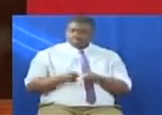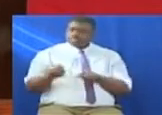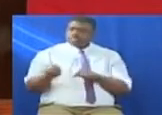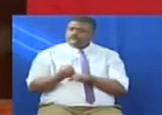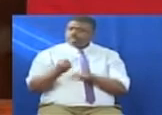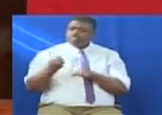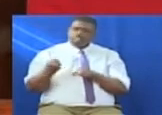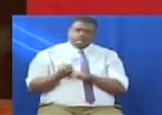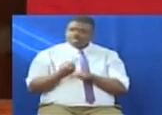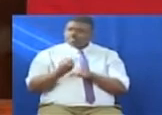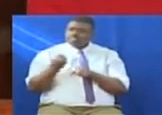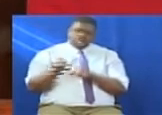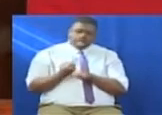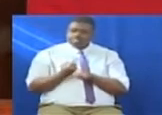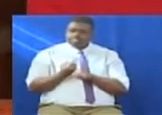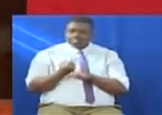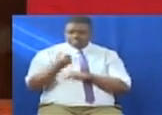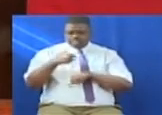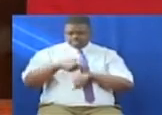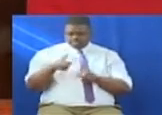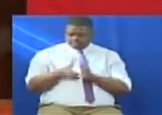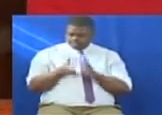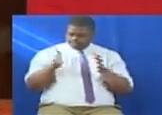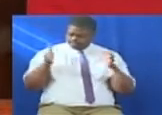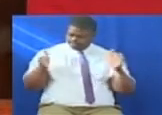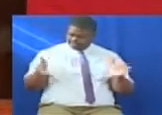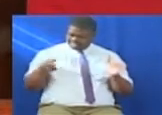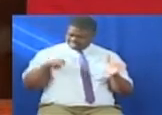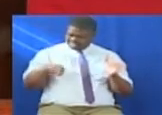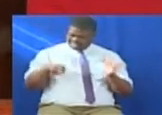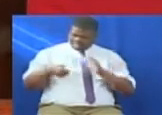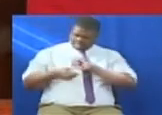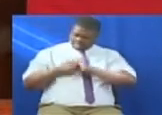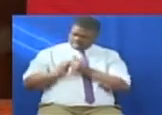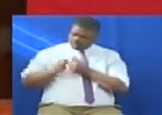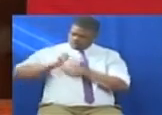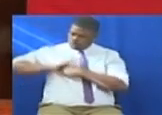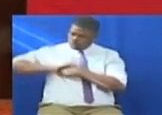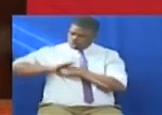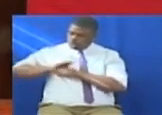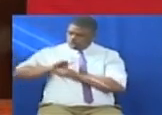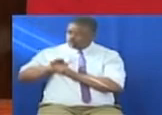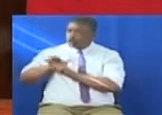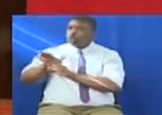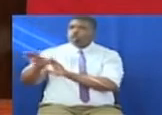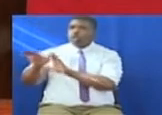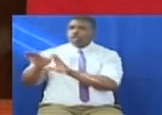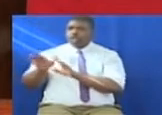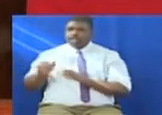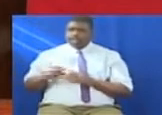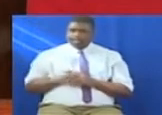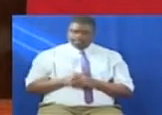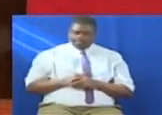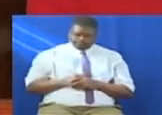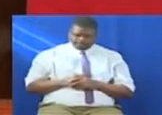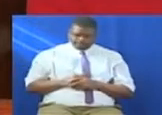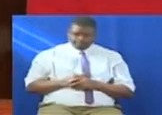kubwa aliyoifanya katika kipindi hiki cha kupitia tatizo kubwa lililotukumba duniani la